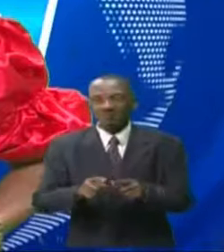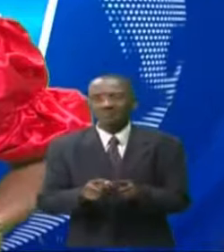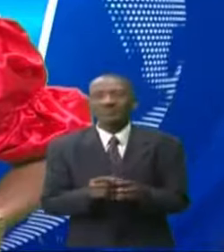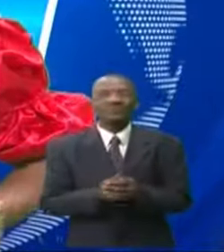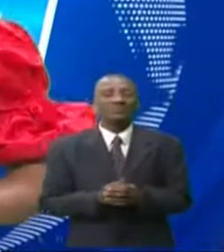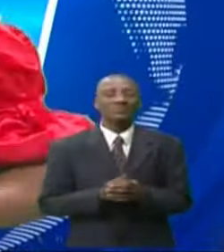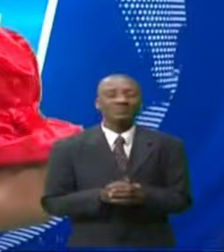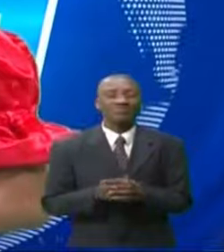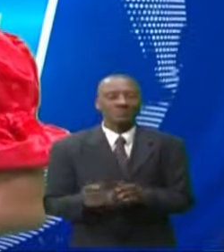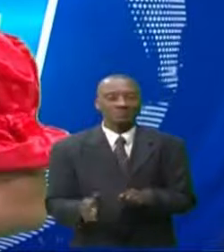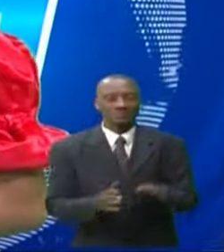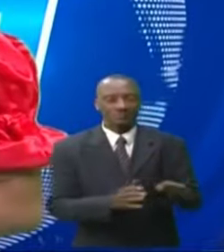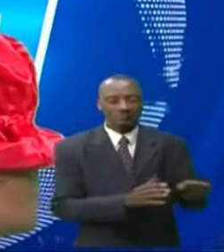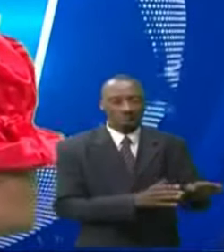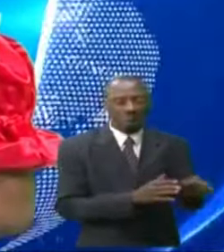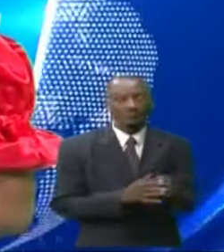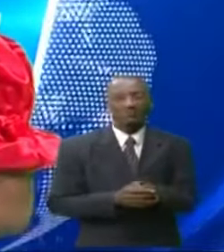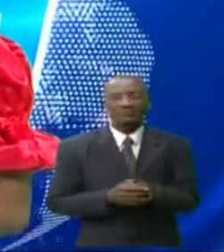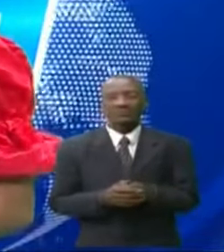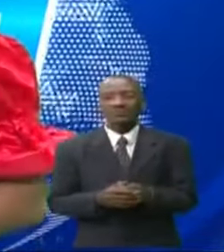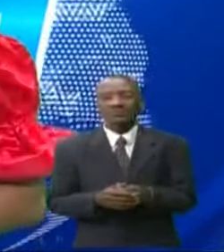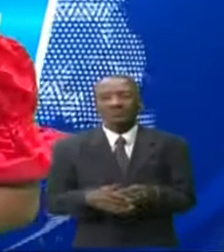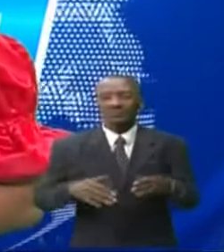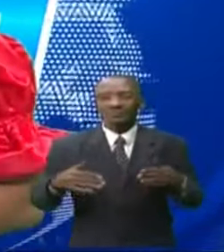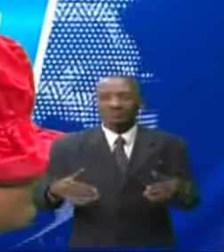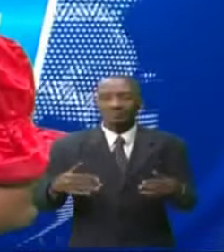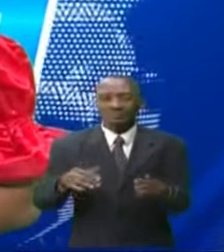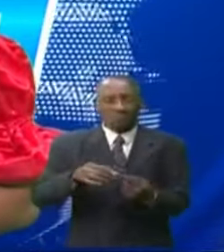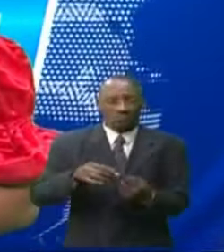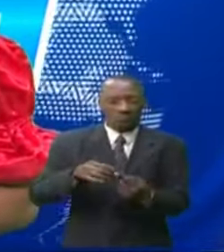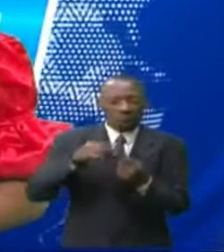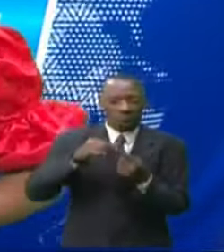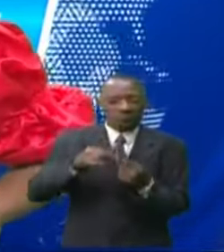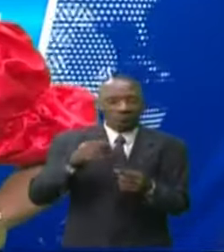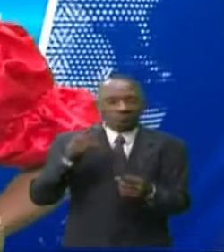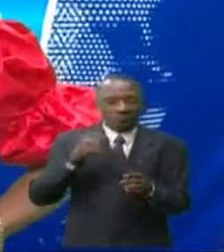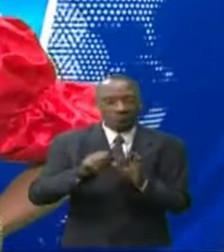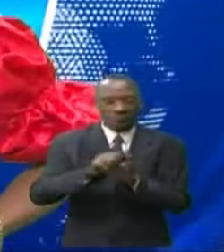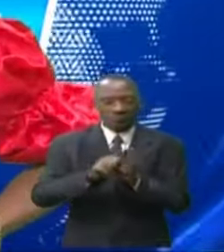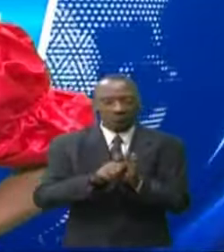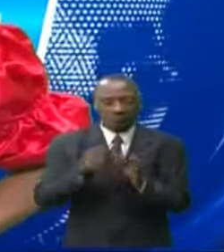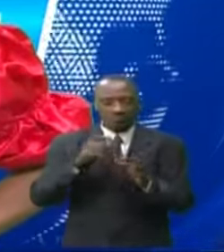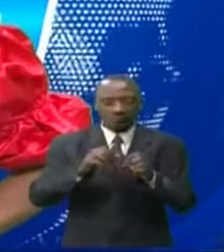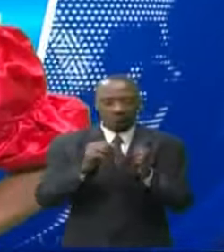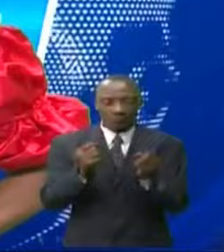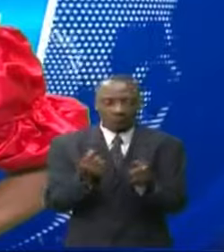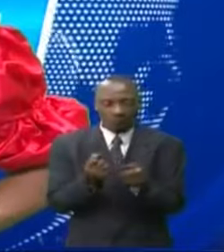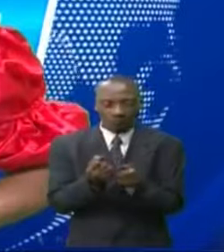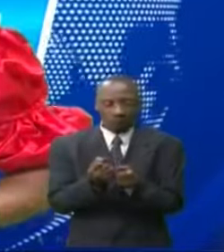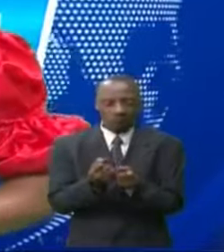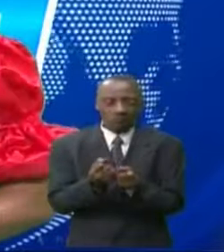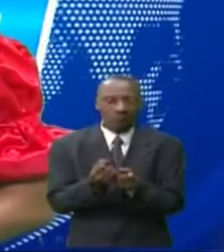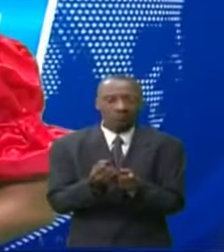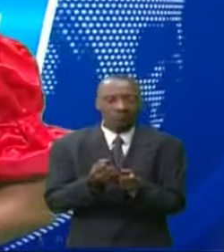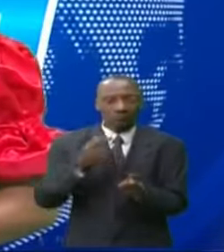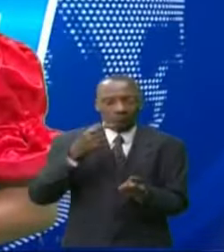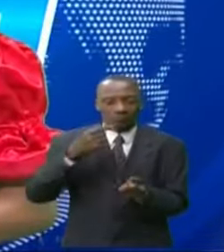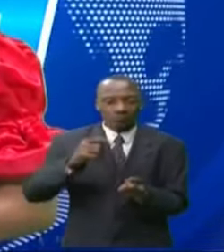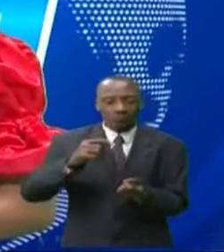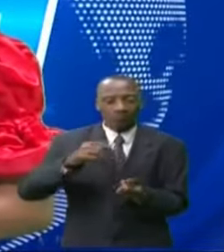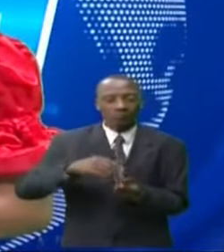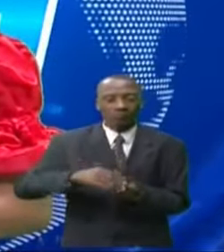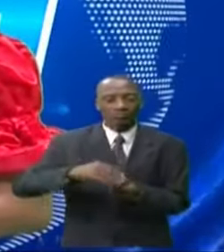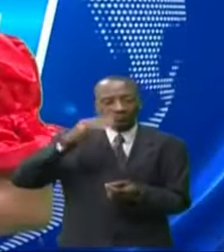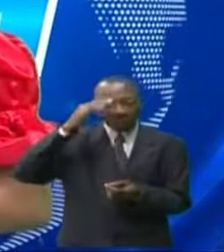droit la cérémonie officielle des statut de l'association des anciens élèves de l'Institut pédagogique de Selembao